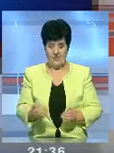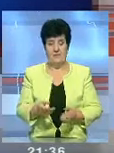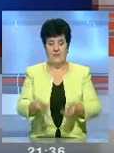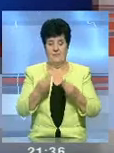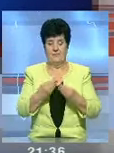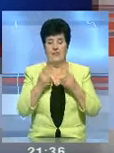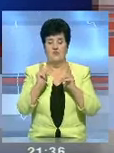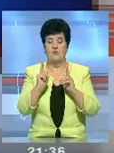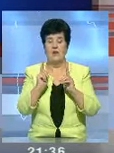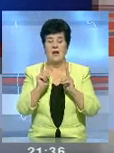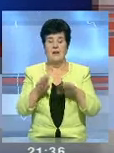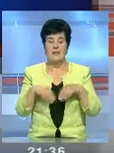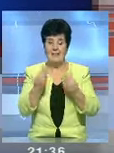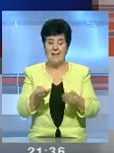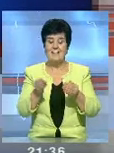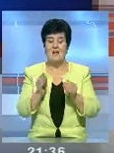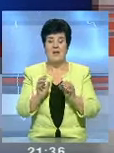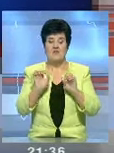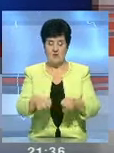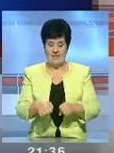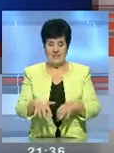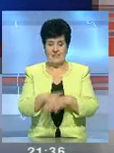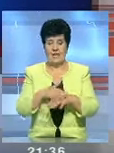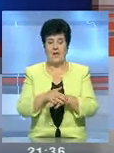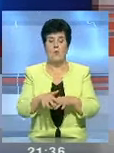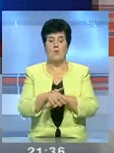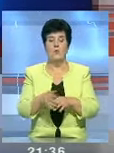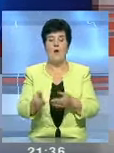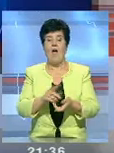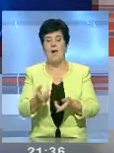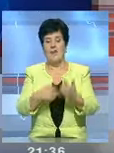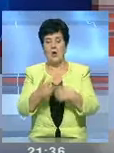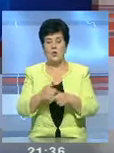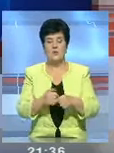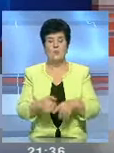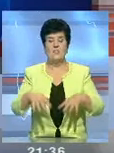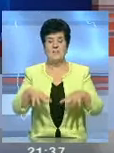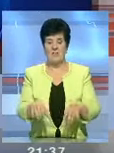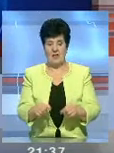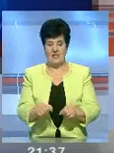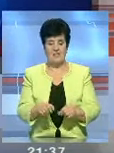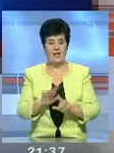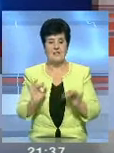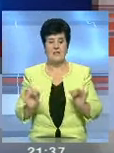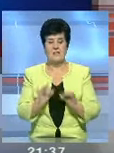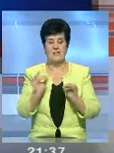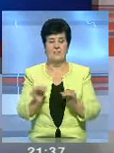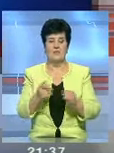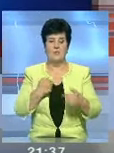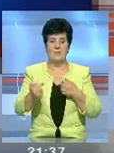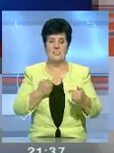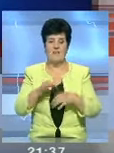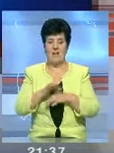народу. Вернуть власть народу, а не чтобы использовали партии в своих интересах, издеваясь над нашим